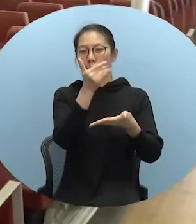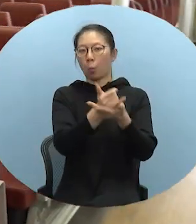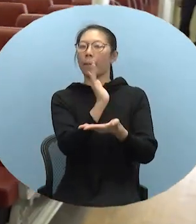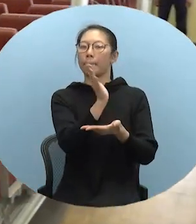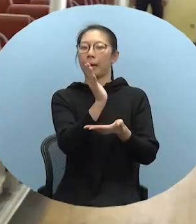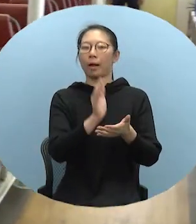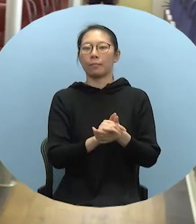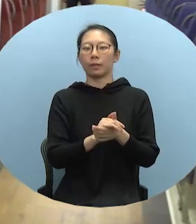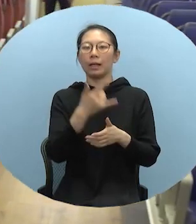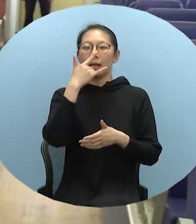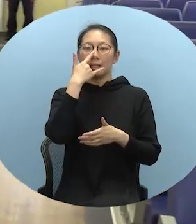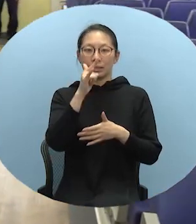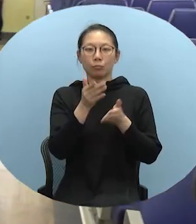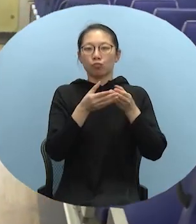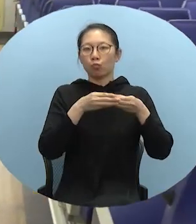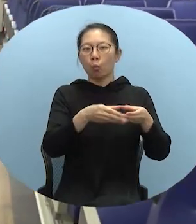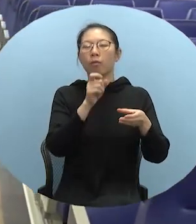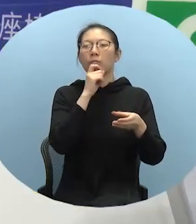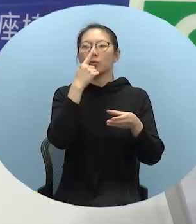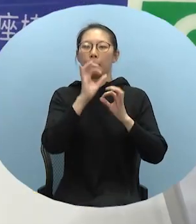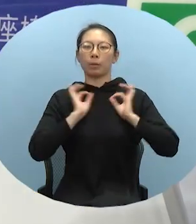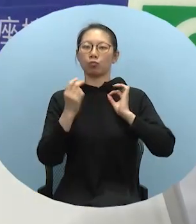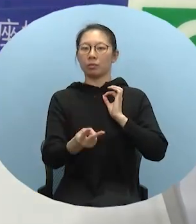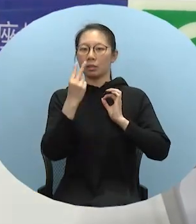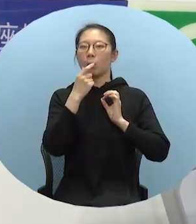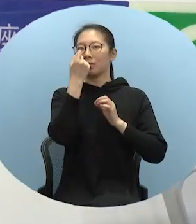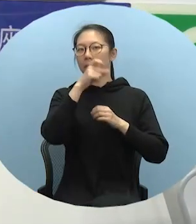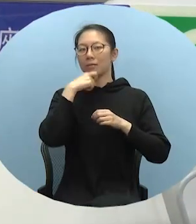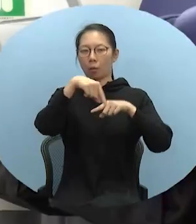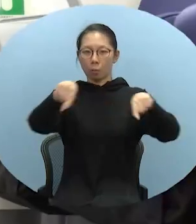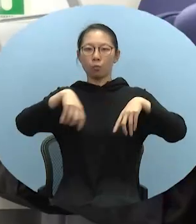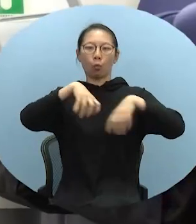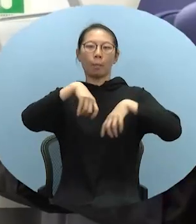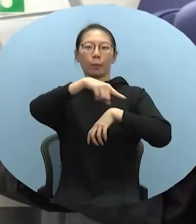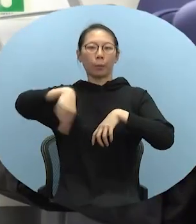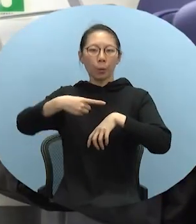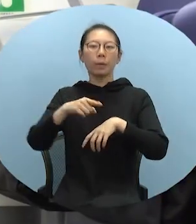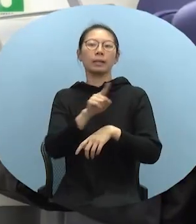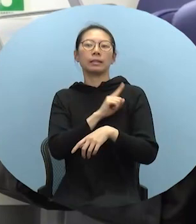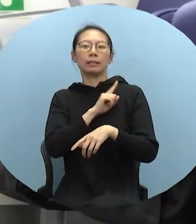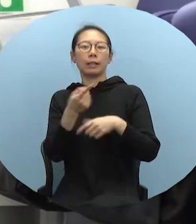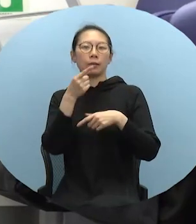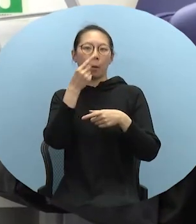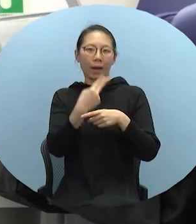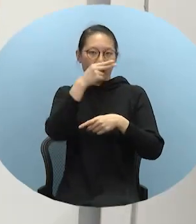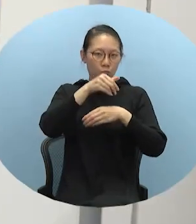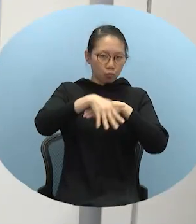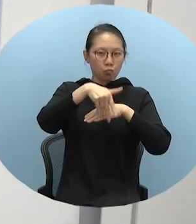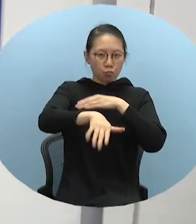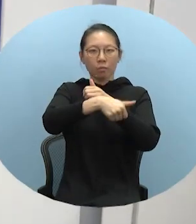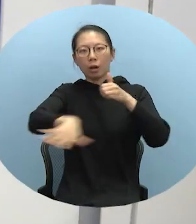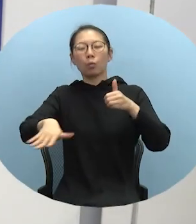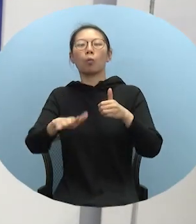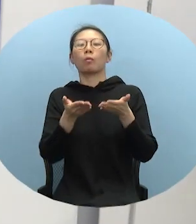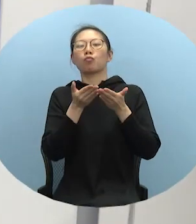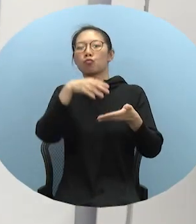个座位新渡轮的新明珠二号，特别划设宠物区，设有独立排气系统，可以保持船舱